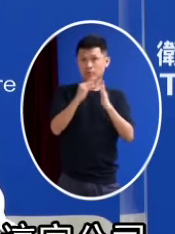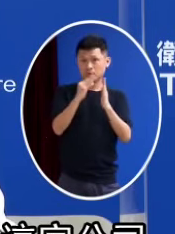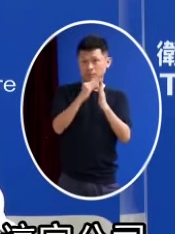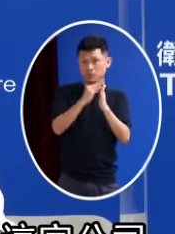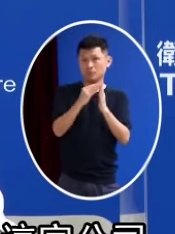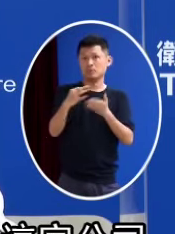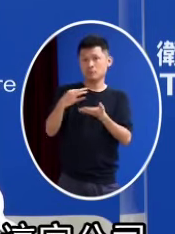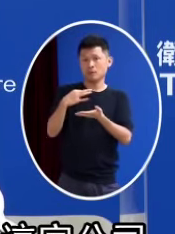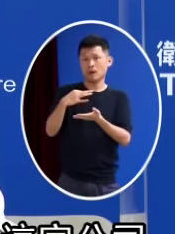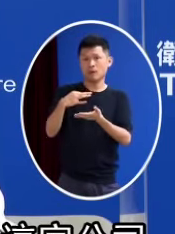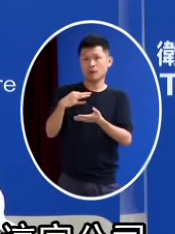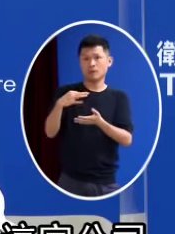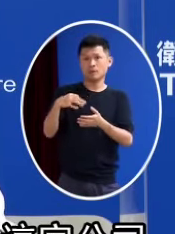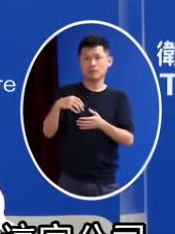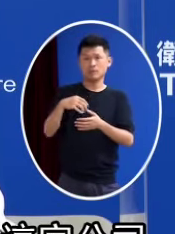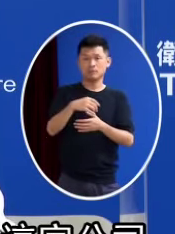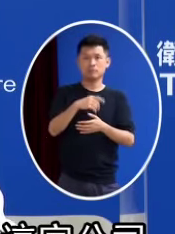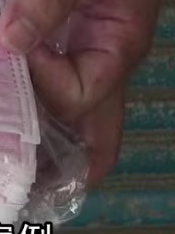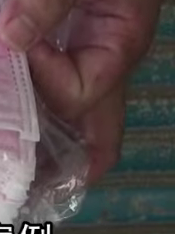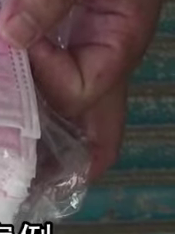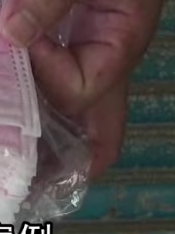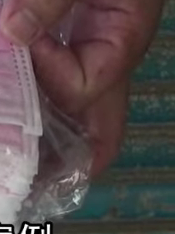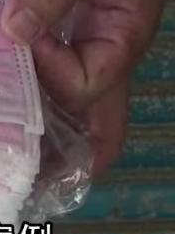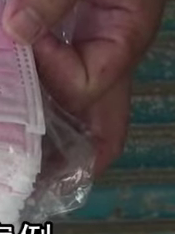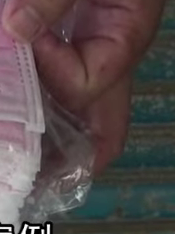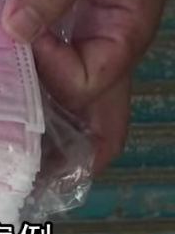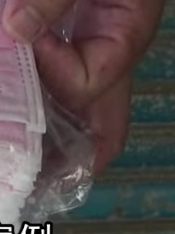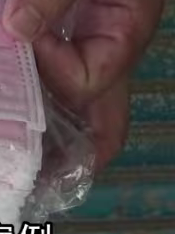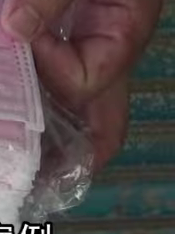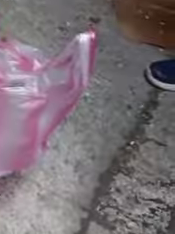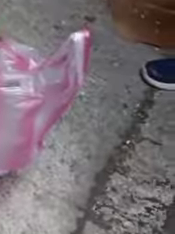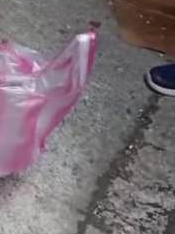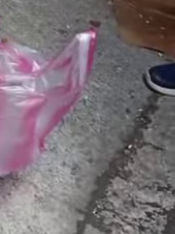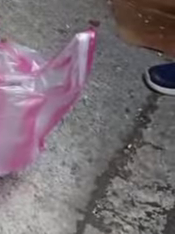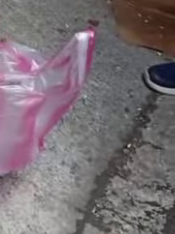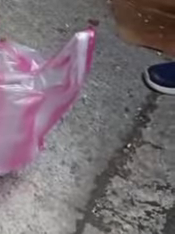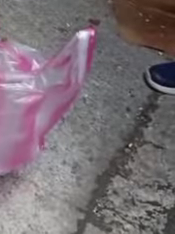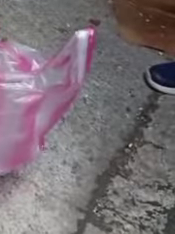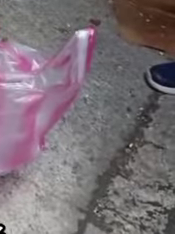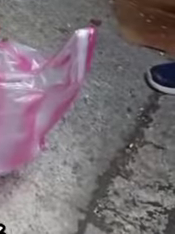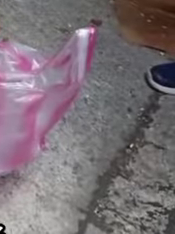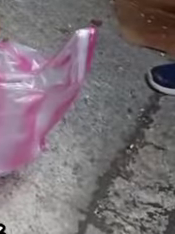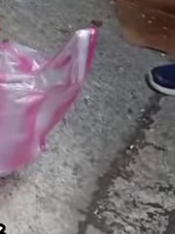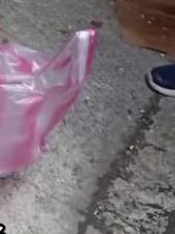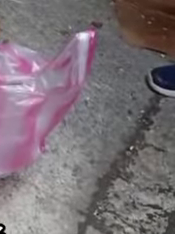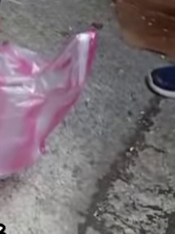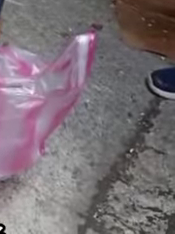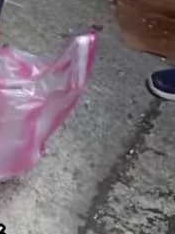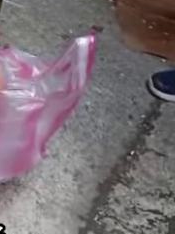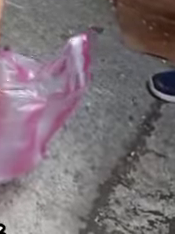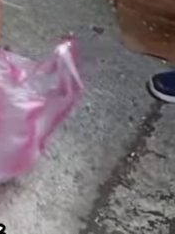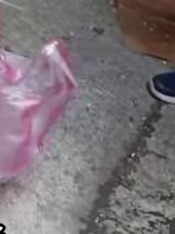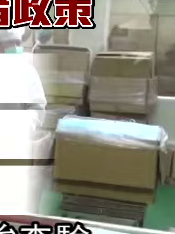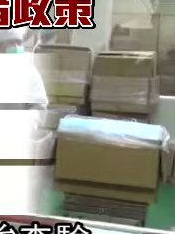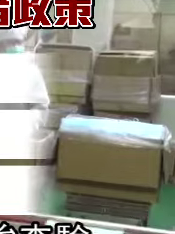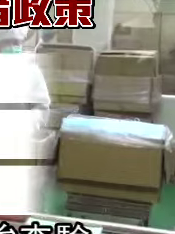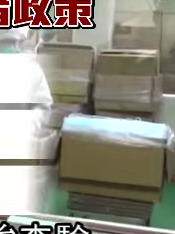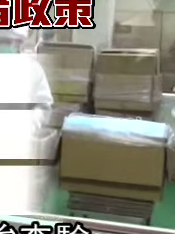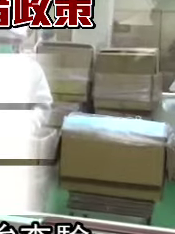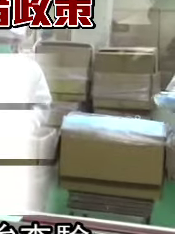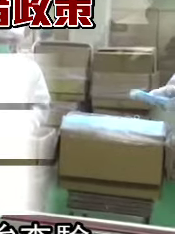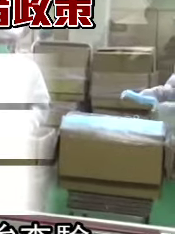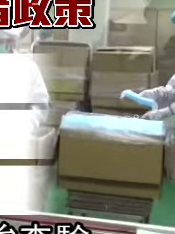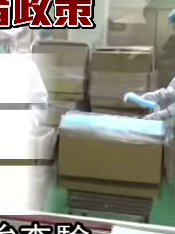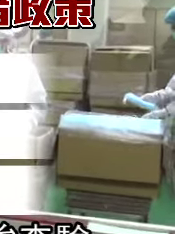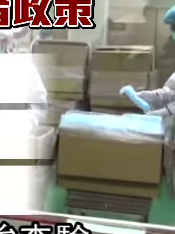是嘉利这家公司。 也因为嘉利科技这个案例，让指挥中心决定采3项措施进行防堵，其中第